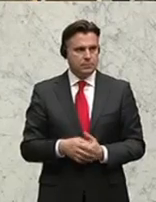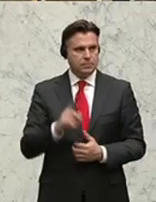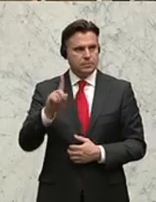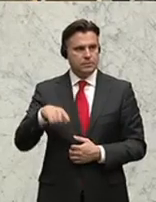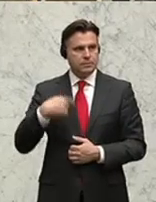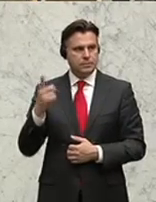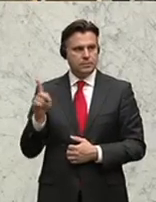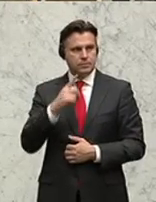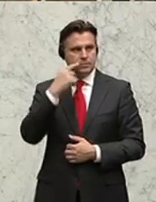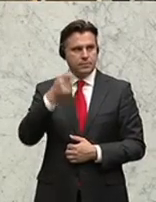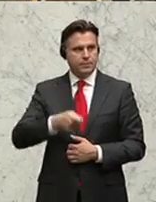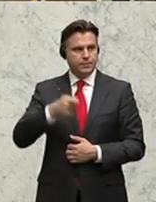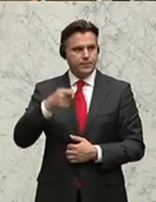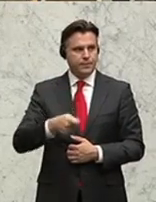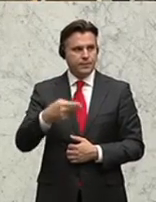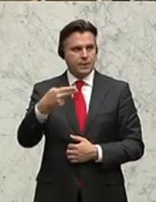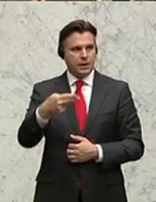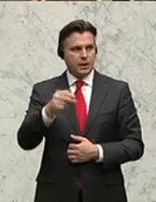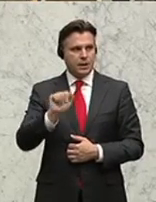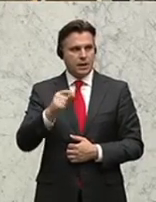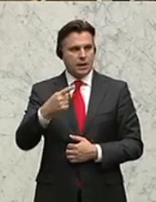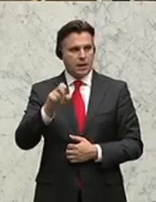Als nächster ist der Herr Abgeordnete Christoph Hagen am Wort.